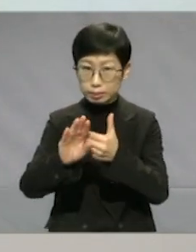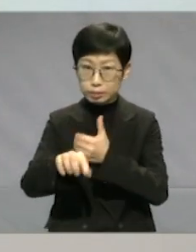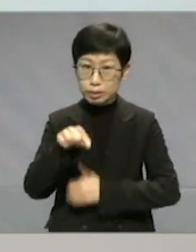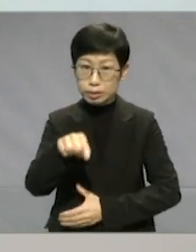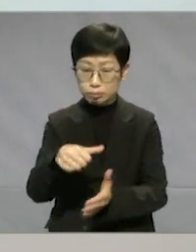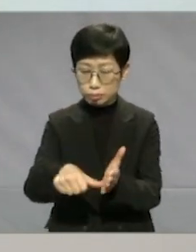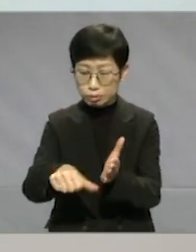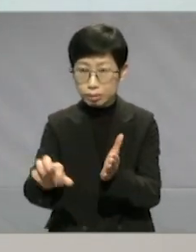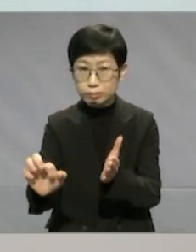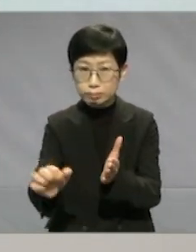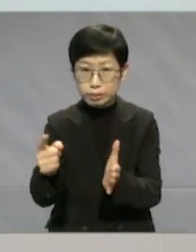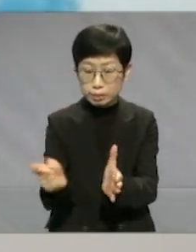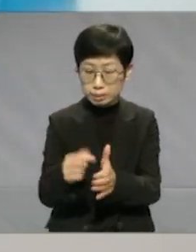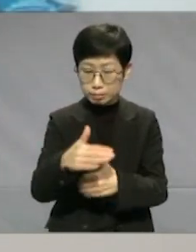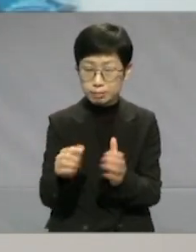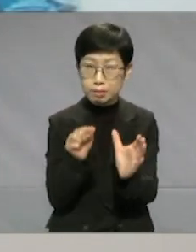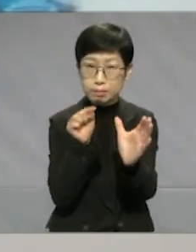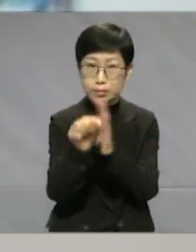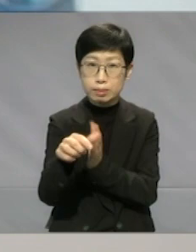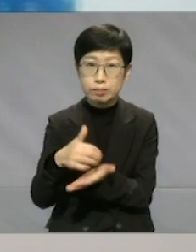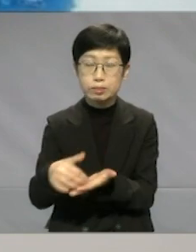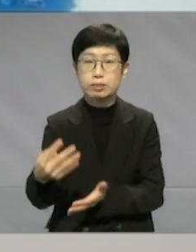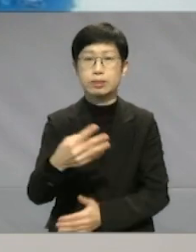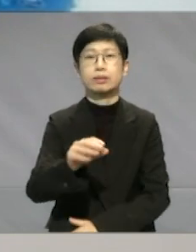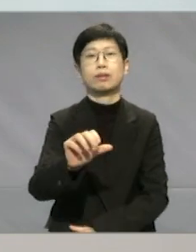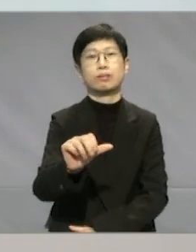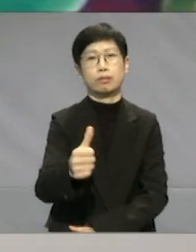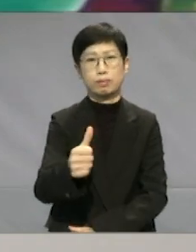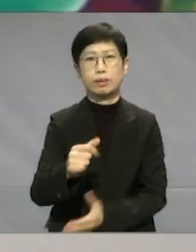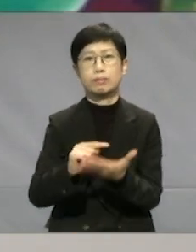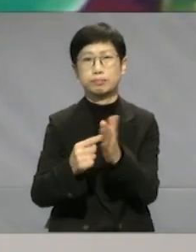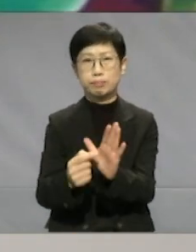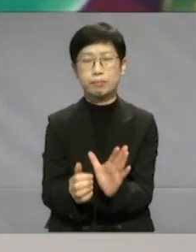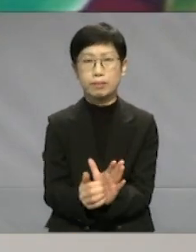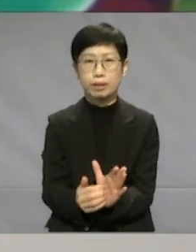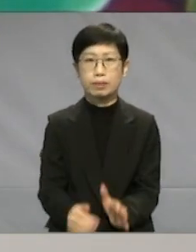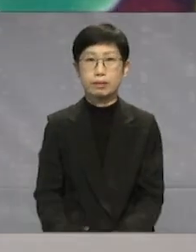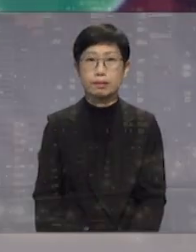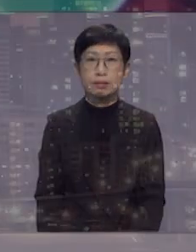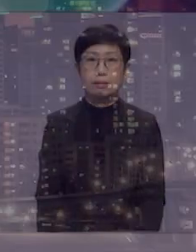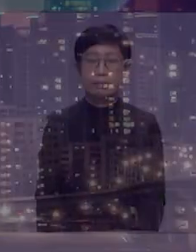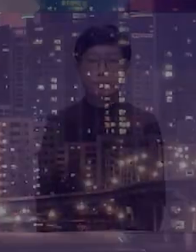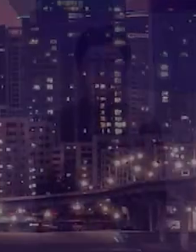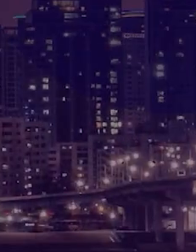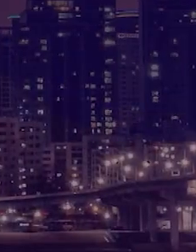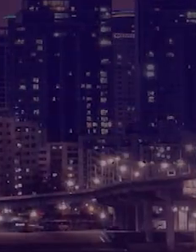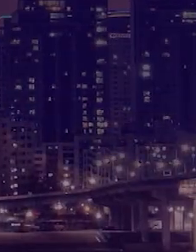워터비즈로 인한 응급실 방문 건수가 4,500건에 달한 것으로 나타났습니다.